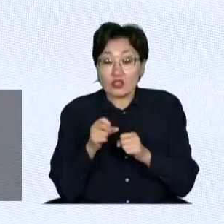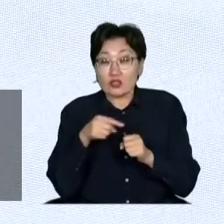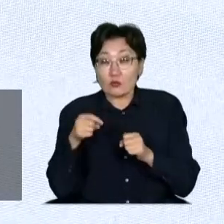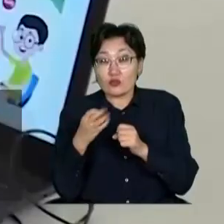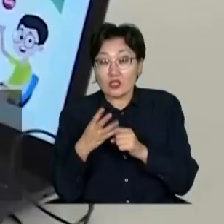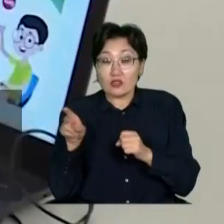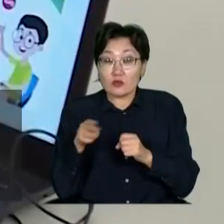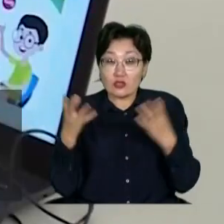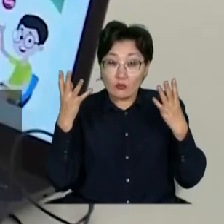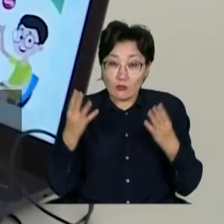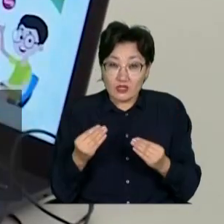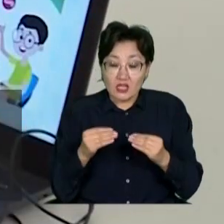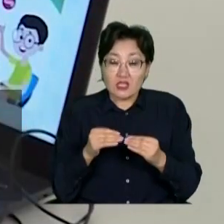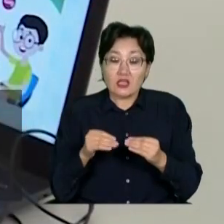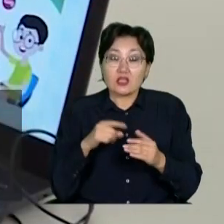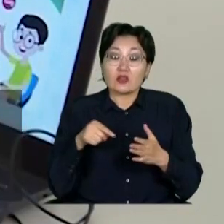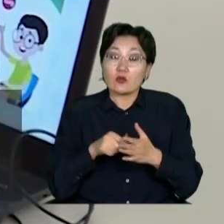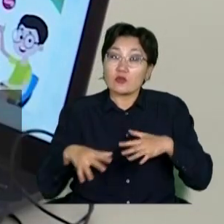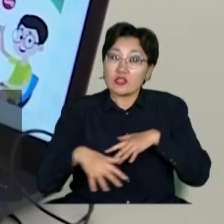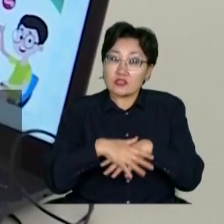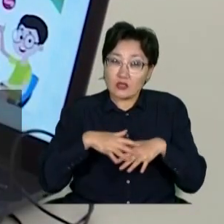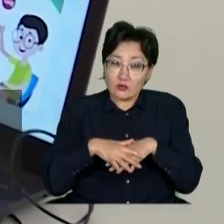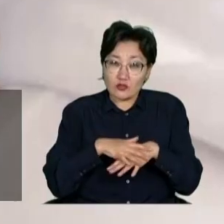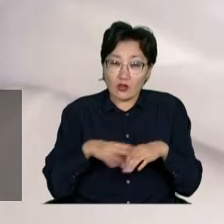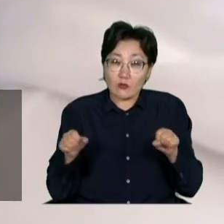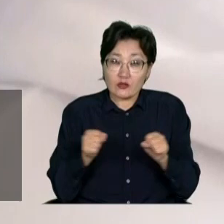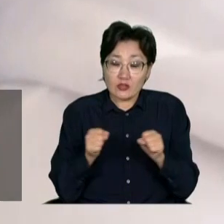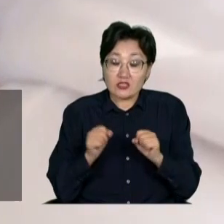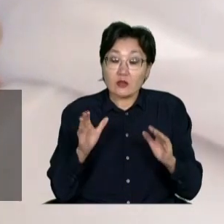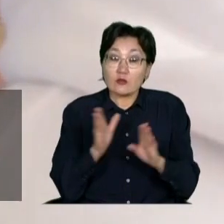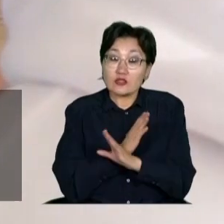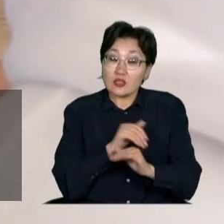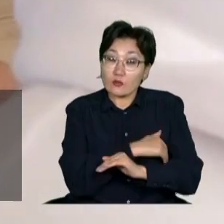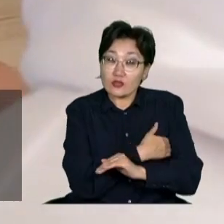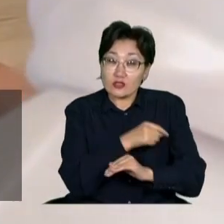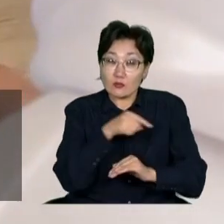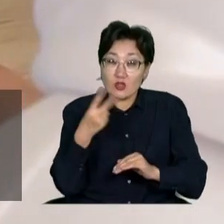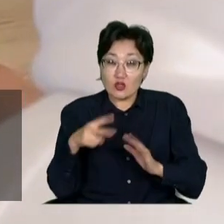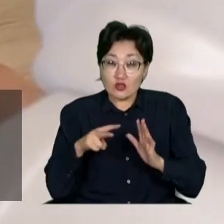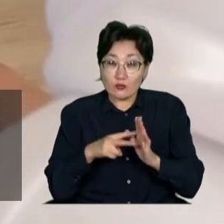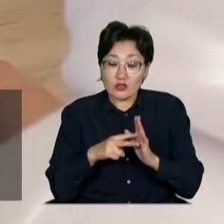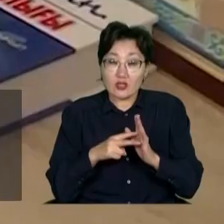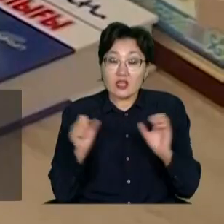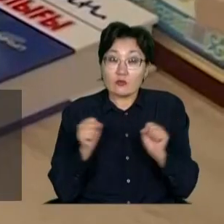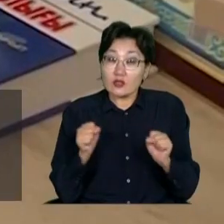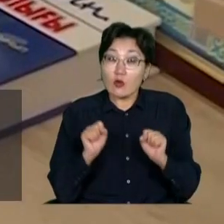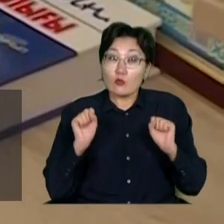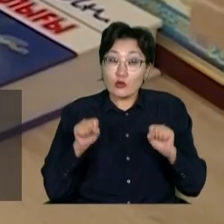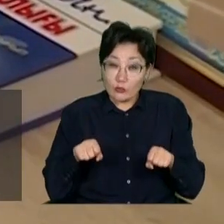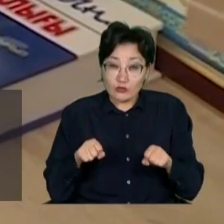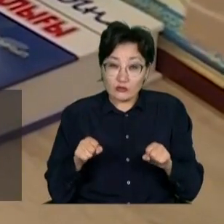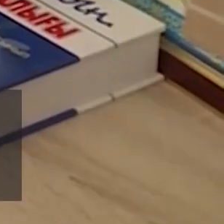14-ші желтоқсан күндері шаһар тұрғындарын әлекке салады. Ауа температурасы минус 27-ге дейін төмендеуі мүмкін.